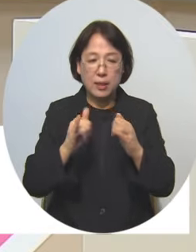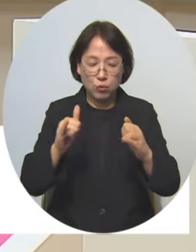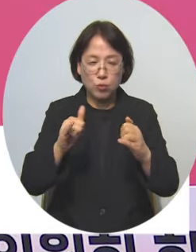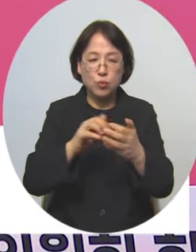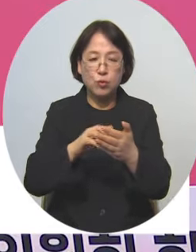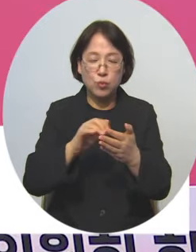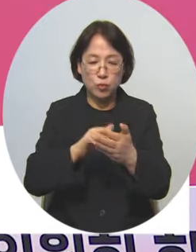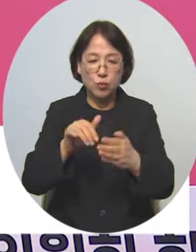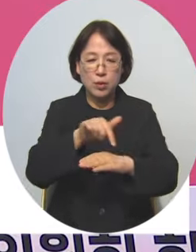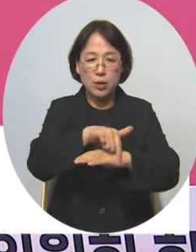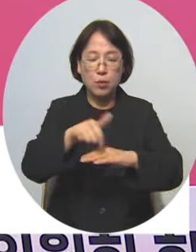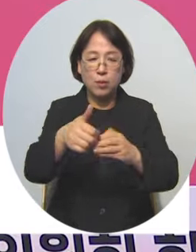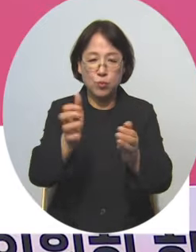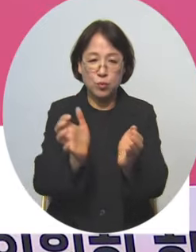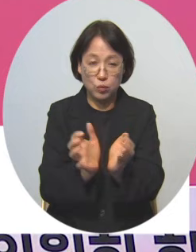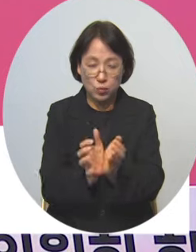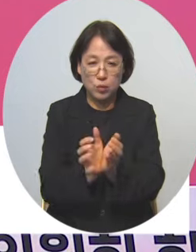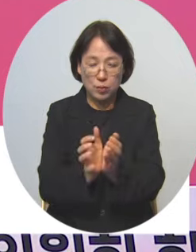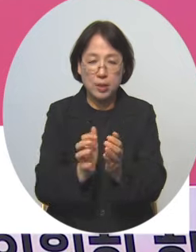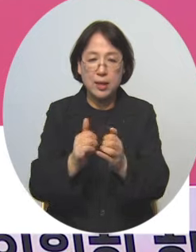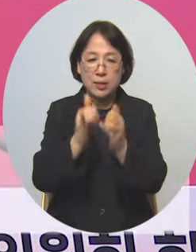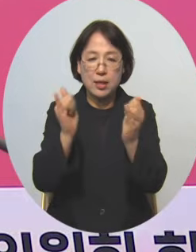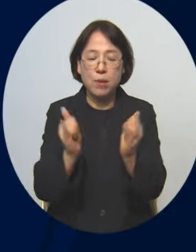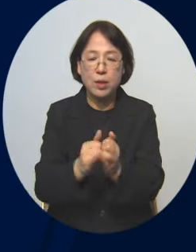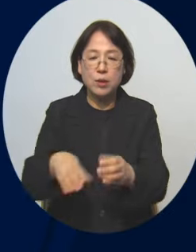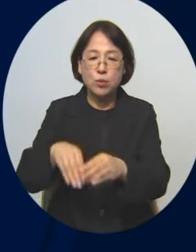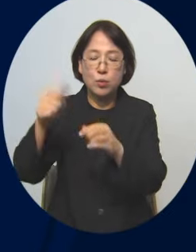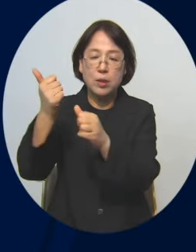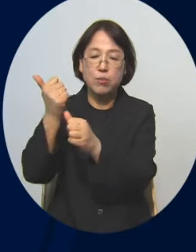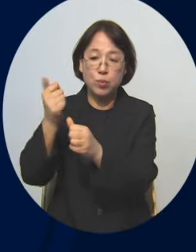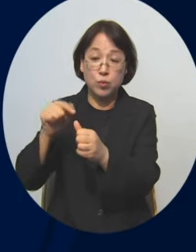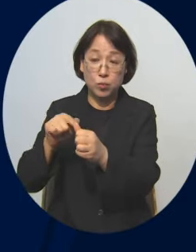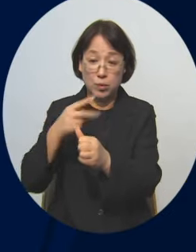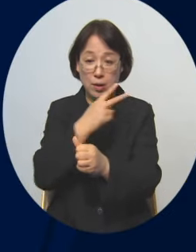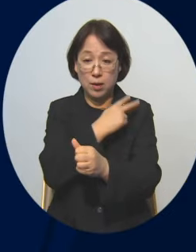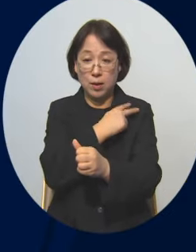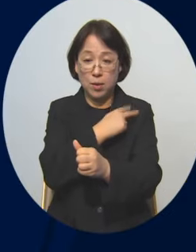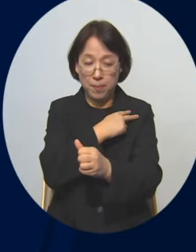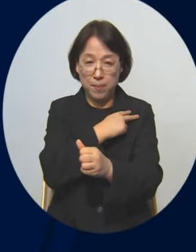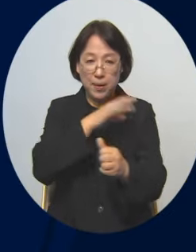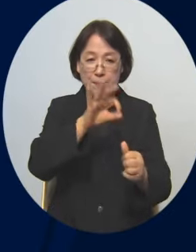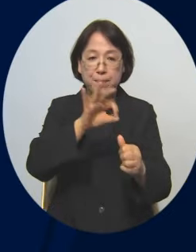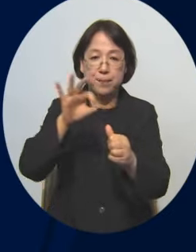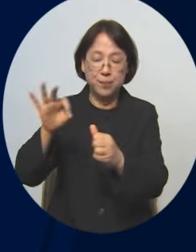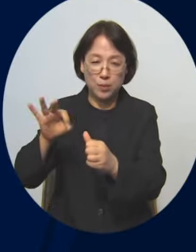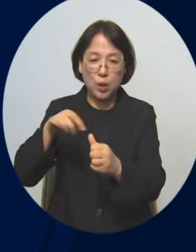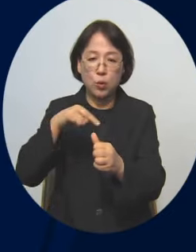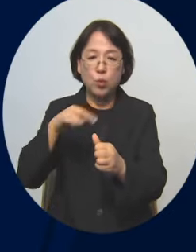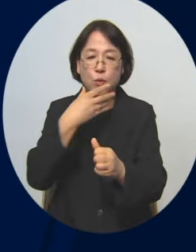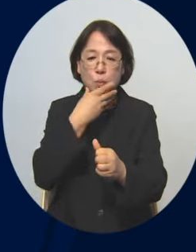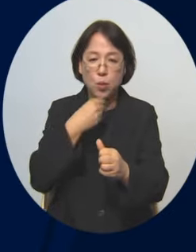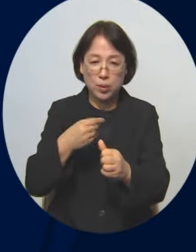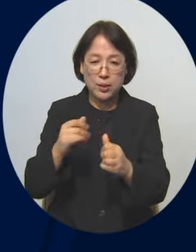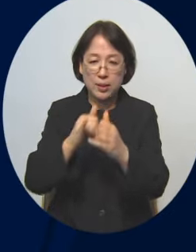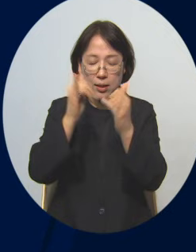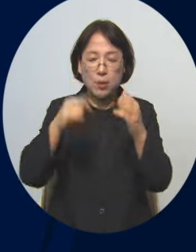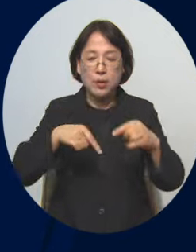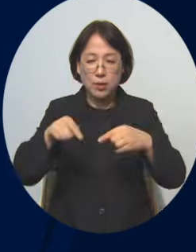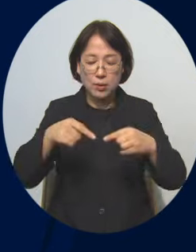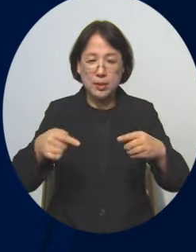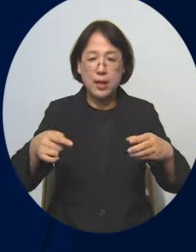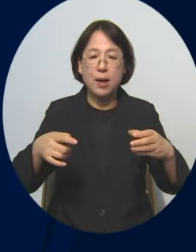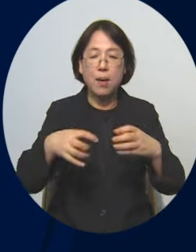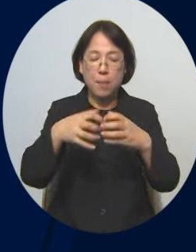인구전략기획부에는 사회부총리를 겸하는 장관이 임명될 예정인데 윤 대통령은 교육, 노동, 복지를 비롯한 사회정책을